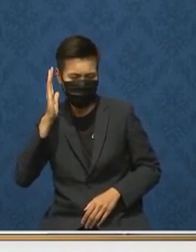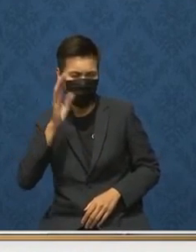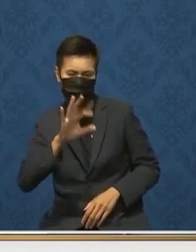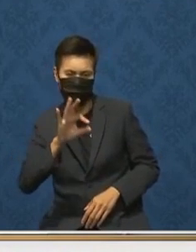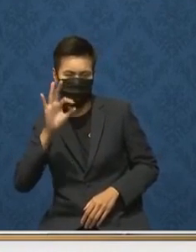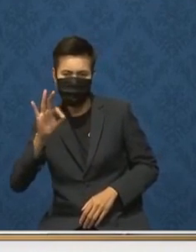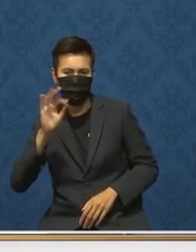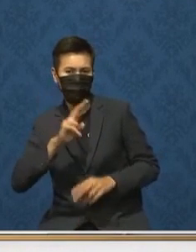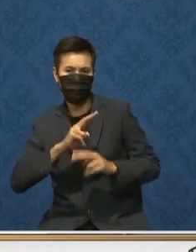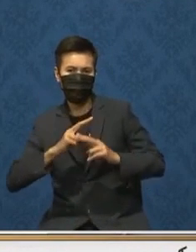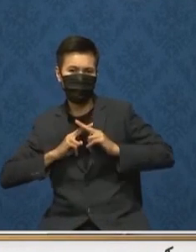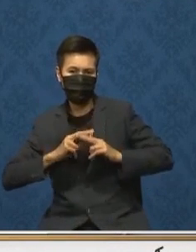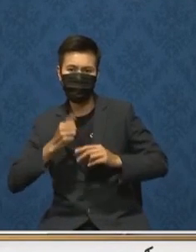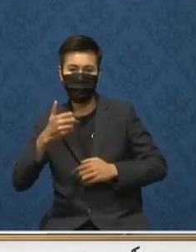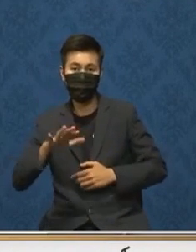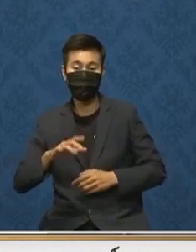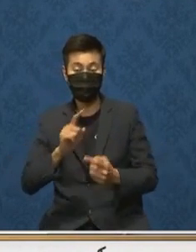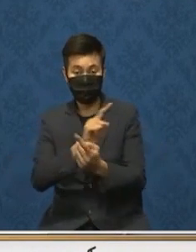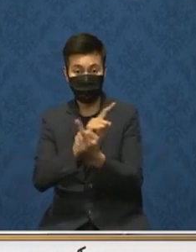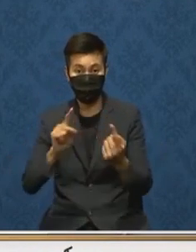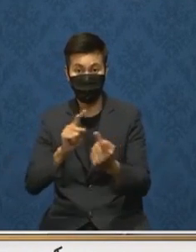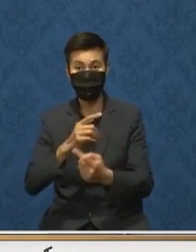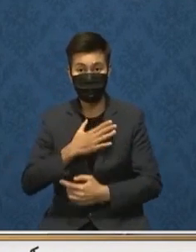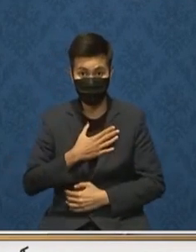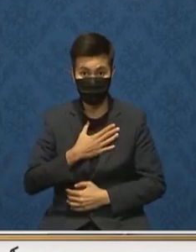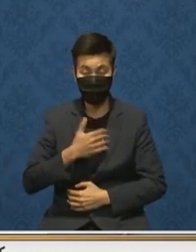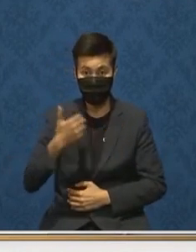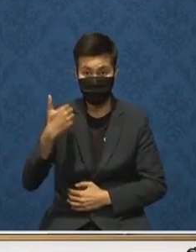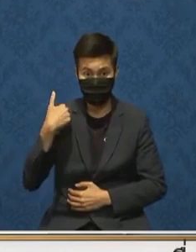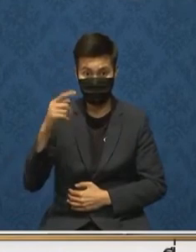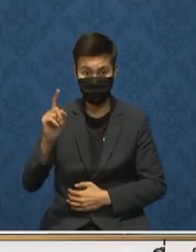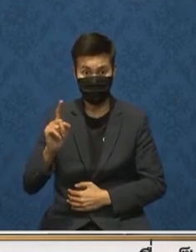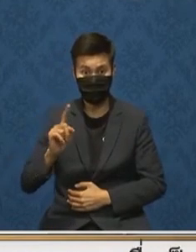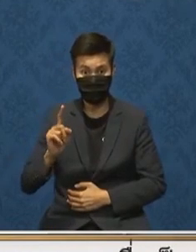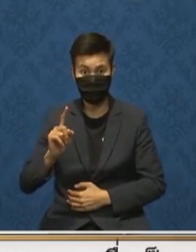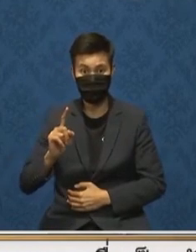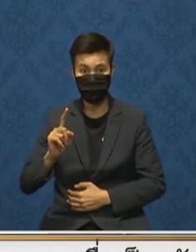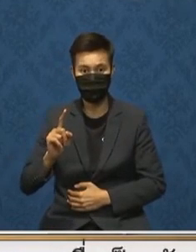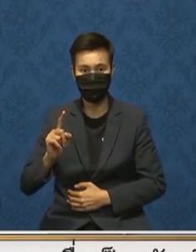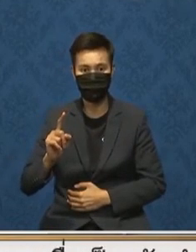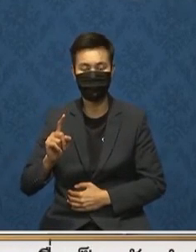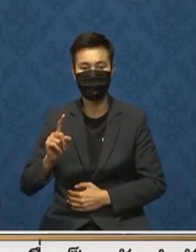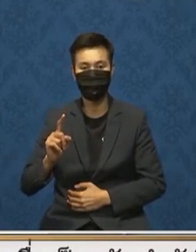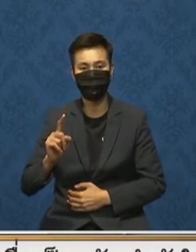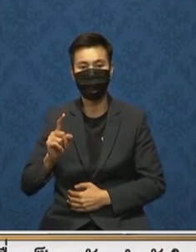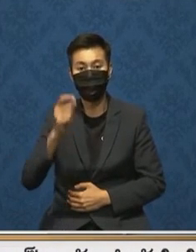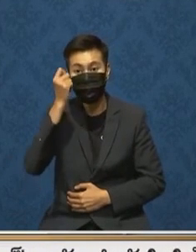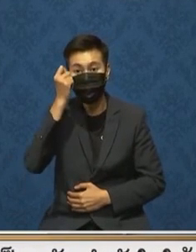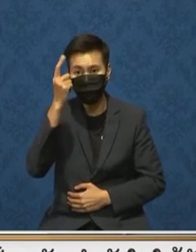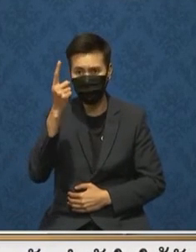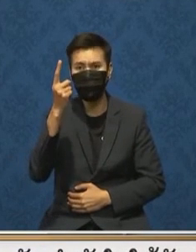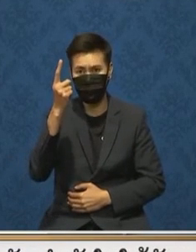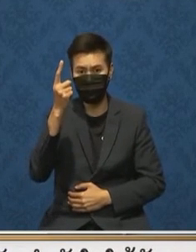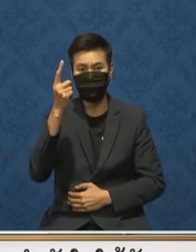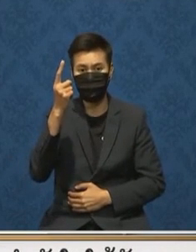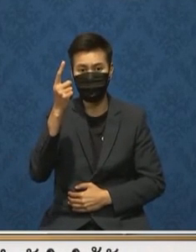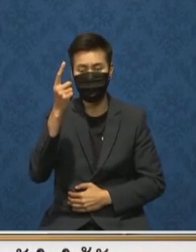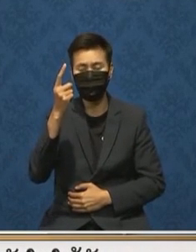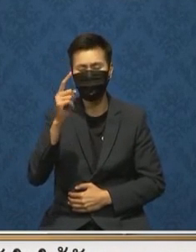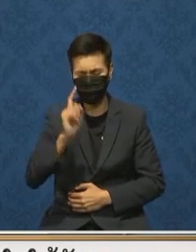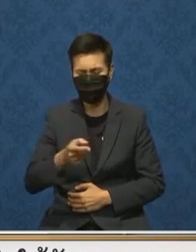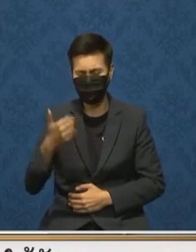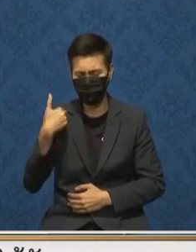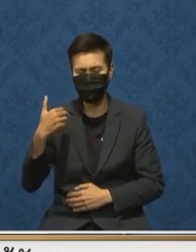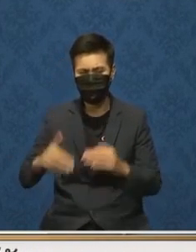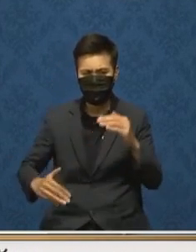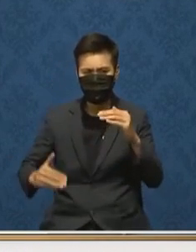สังคมของเราก็มีแต่จะต้อง เข้าใจและให้สิทธิเสรีภาพ